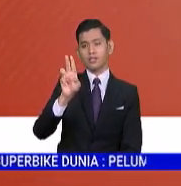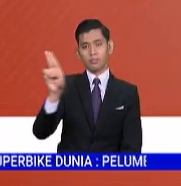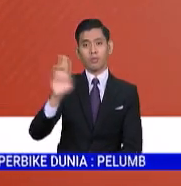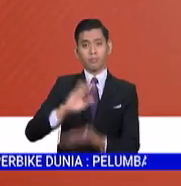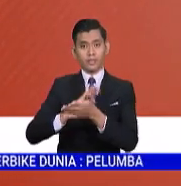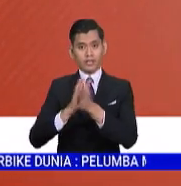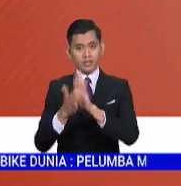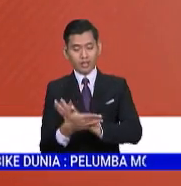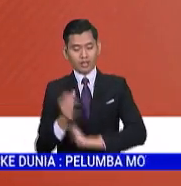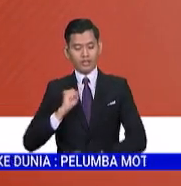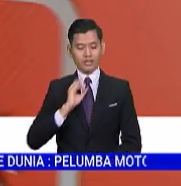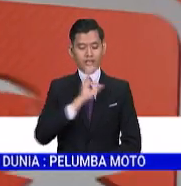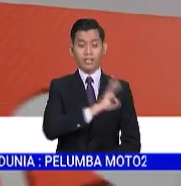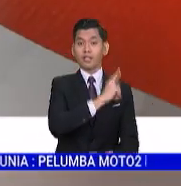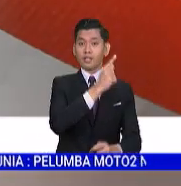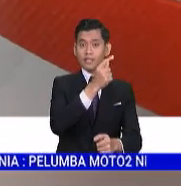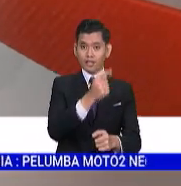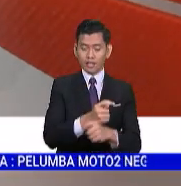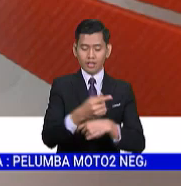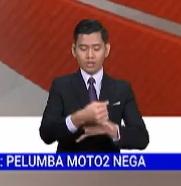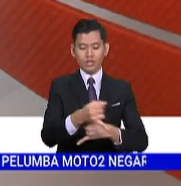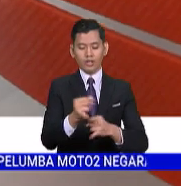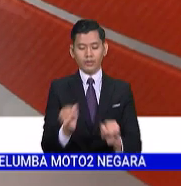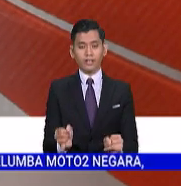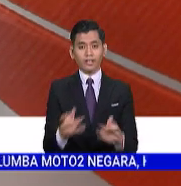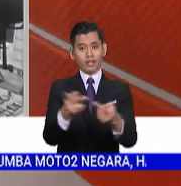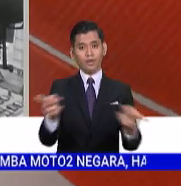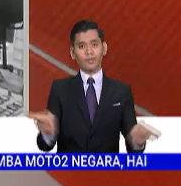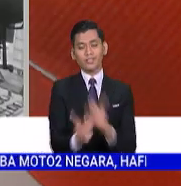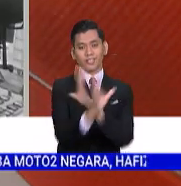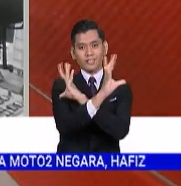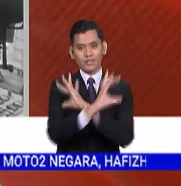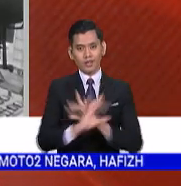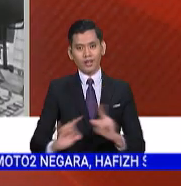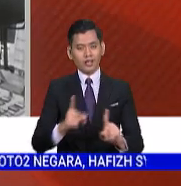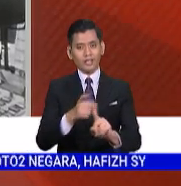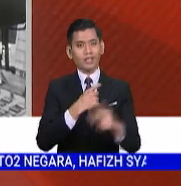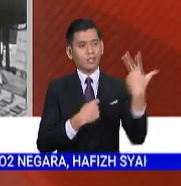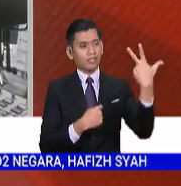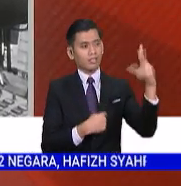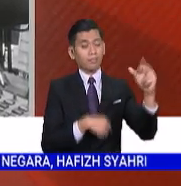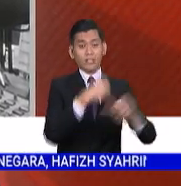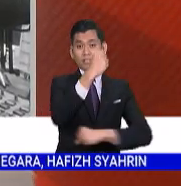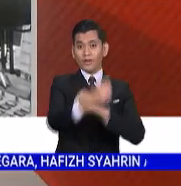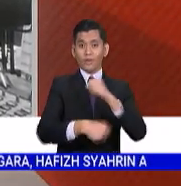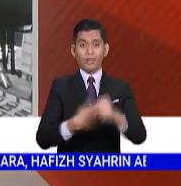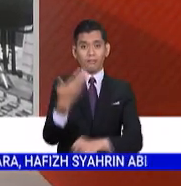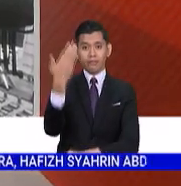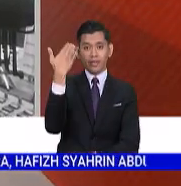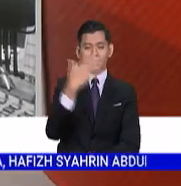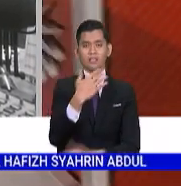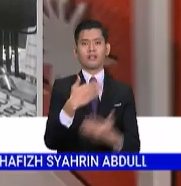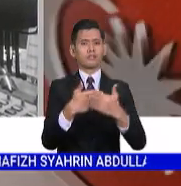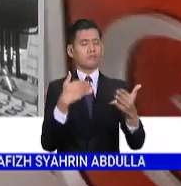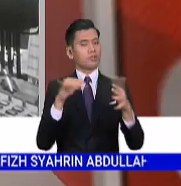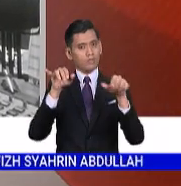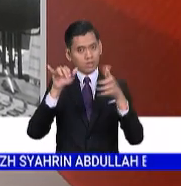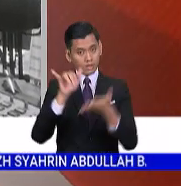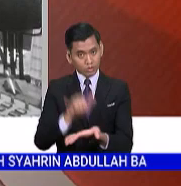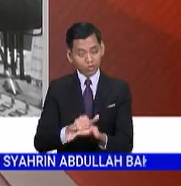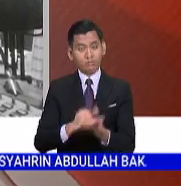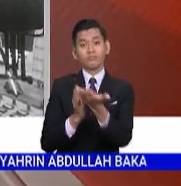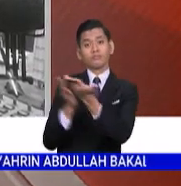kaki tangan tetap di Jabatan Penyiaran Kawasan Sarawak sejak 13 tahun lepas dan sebelum itu turut